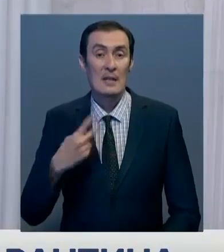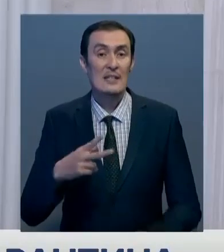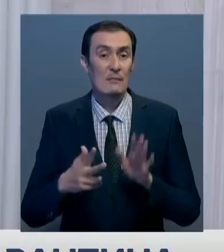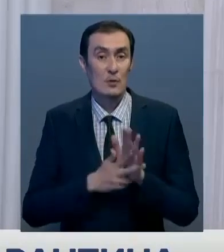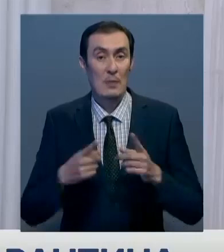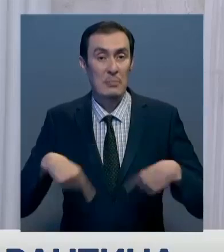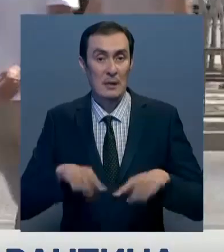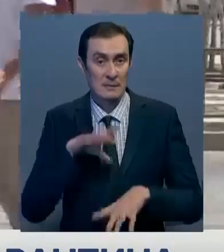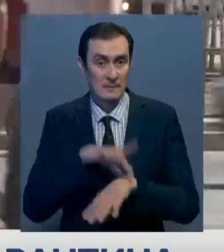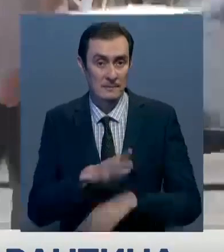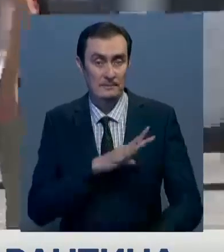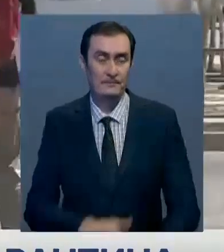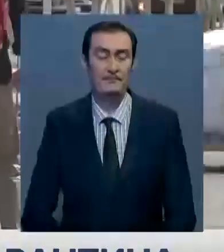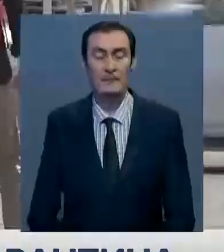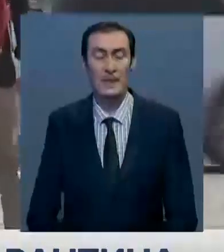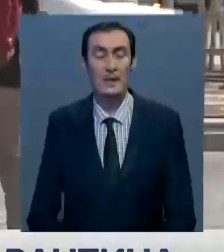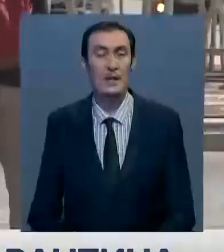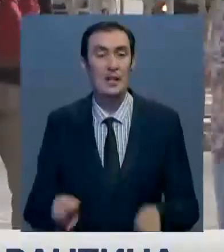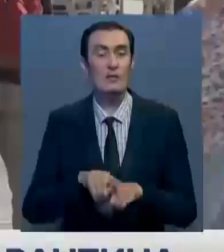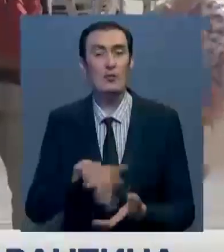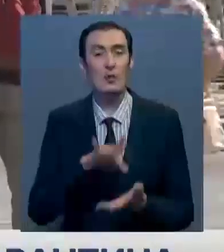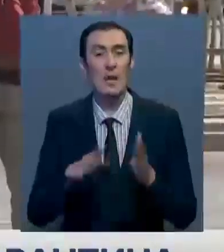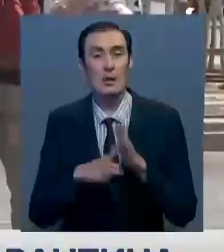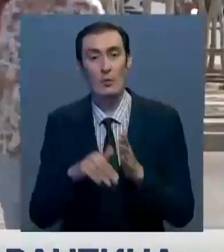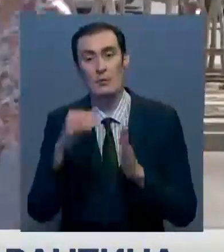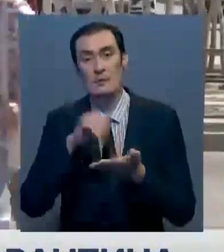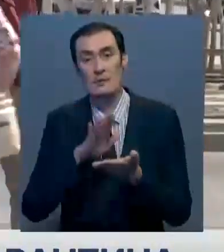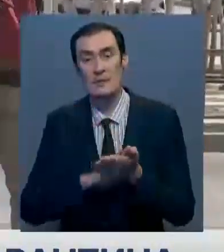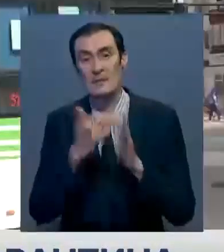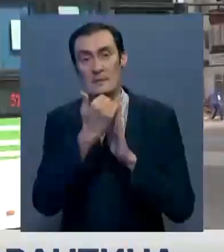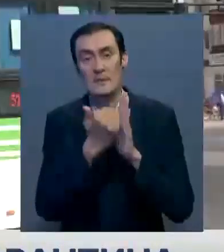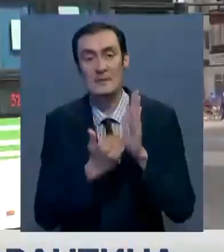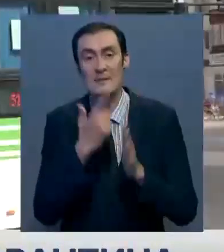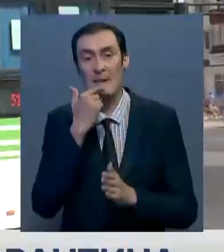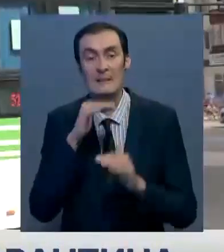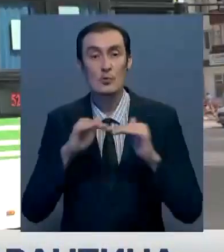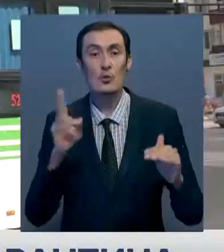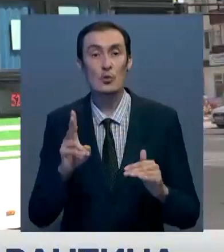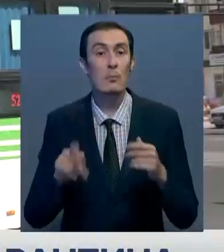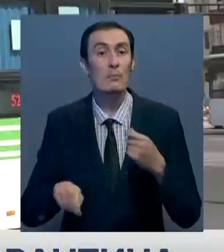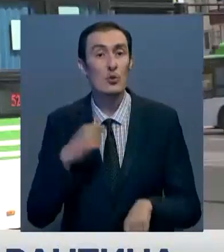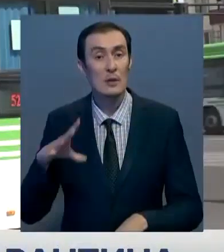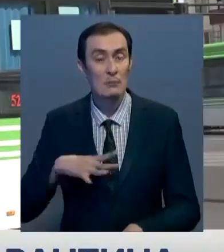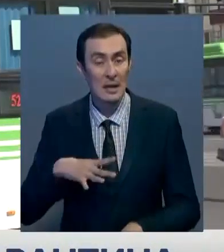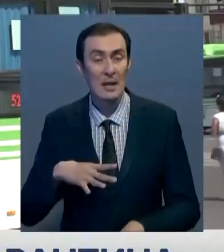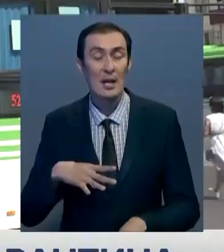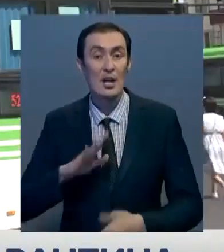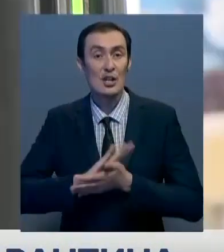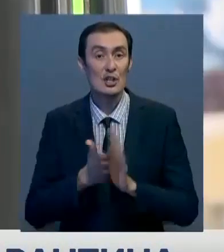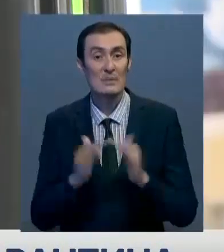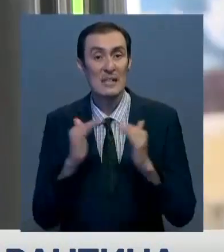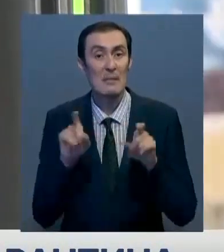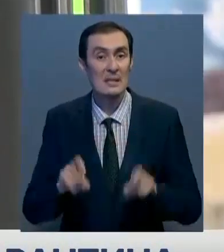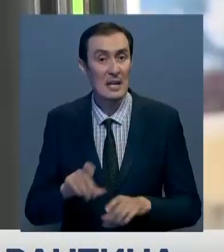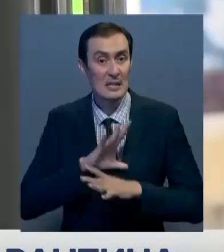28 объектов. Также в Атырау опубликовали список граждан с красным статусом, которые нарушили режим самоизоляции.